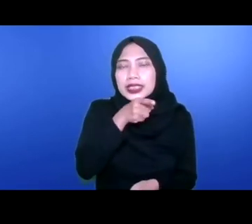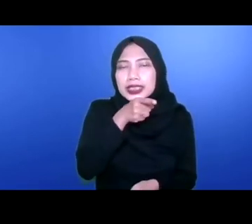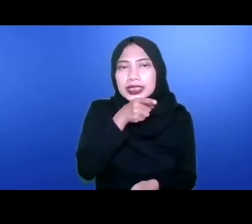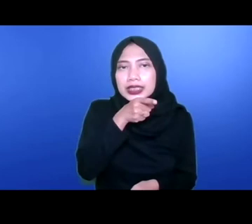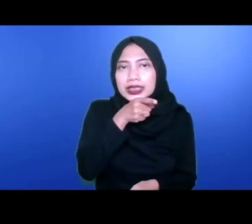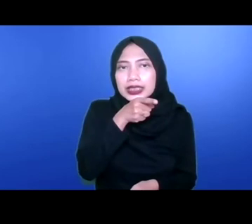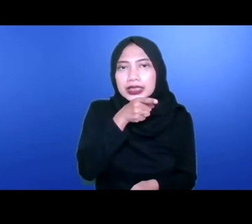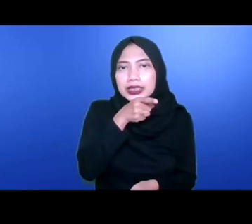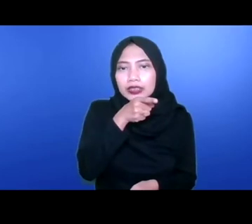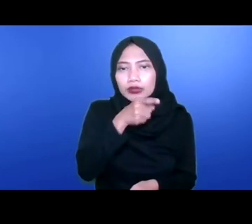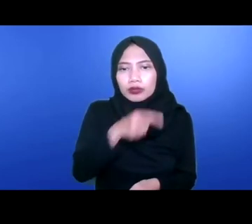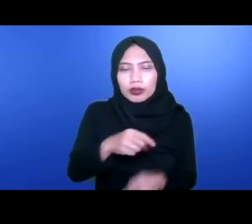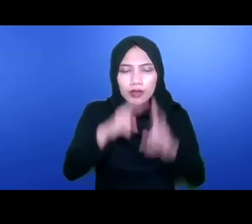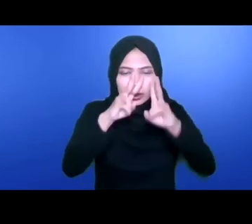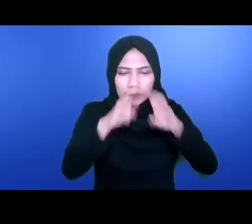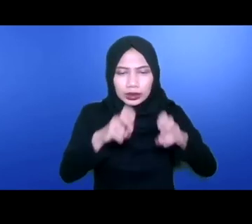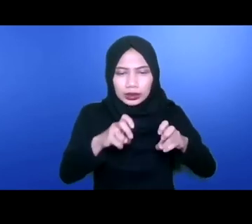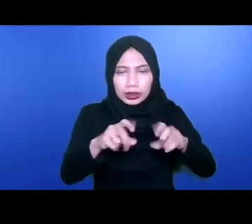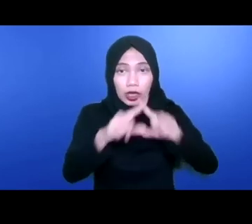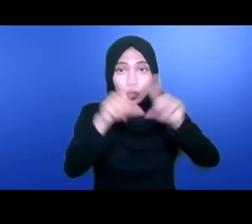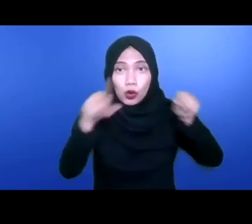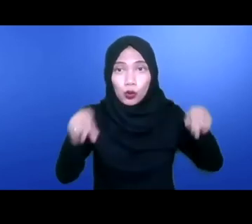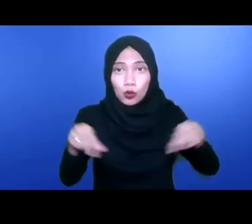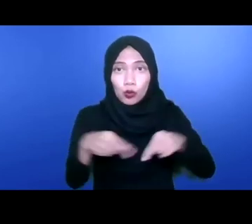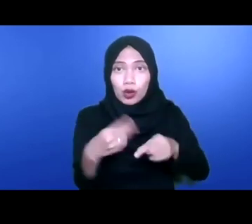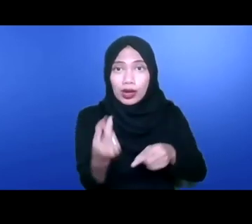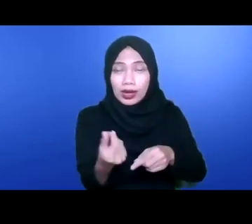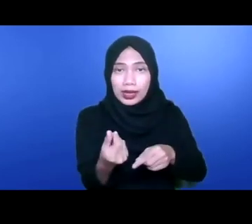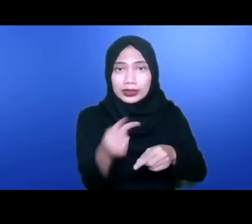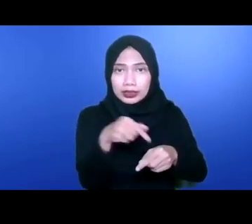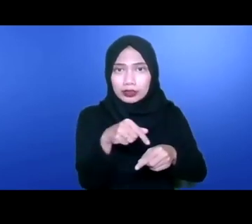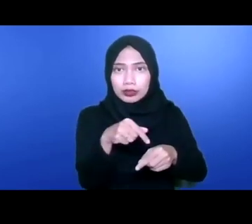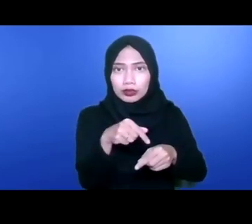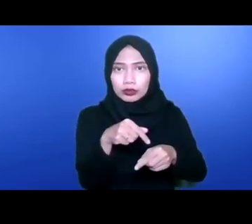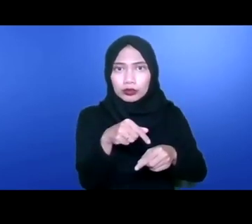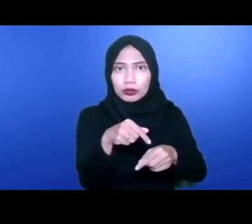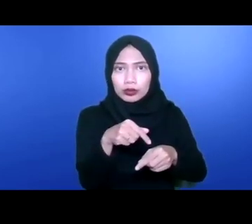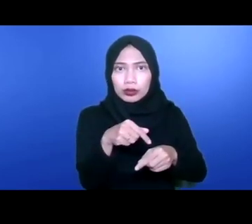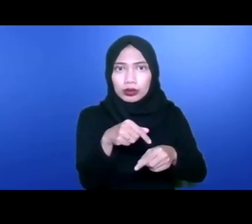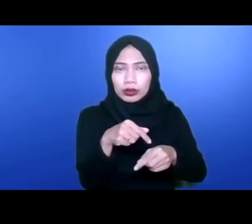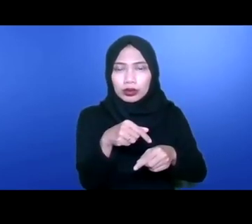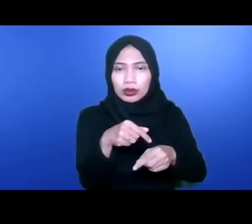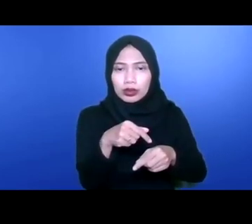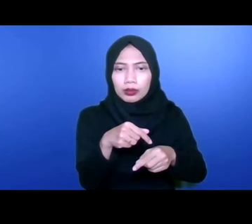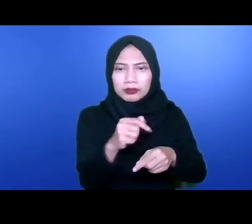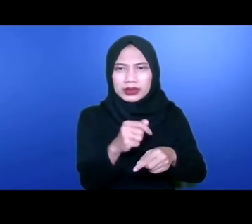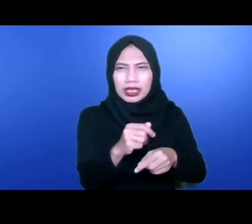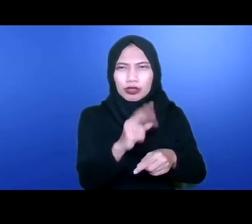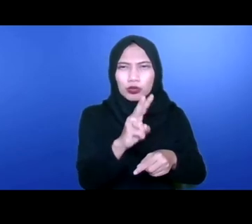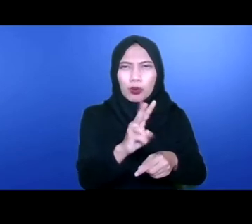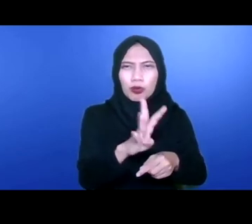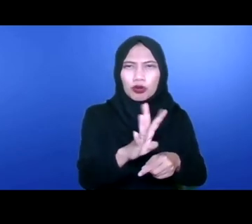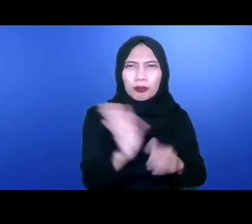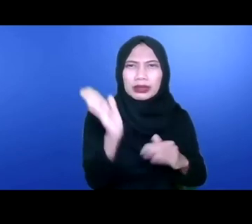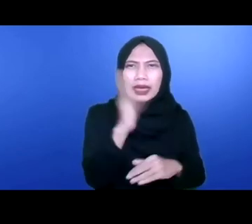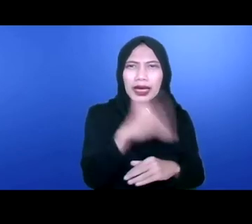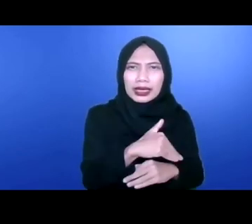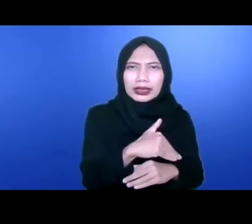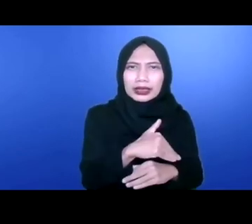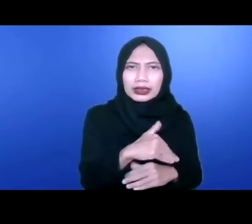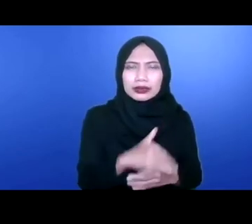uang tunai. Even though uang tunai dimasuk ke BI, itu kita karantin sampai 14 hari.